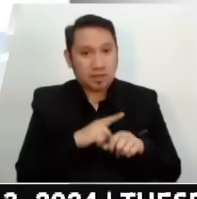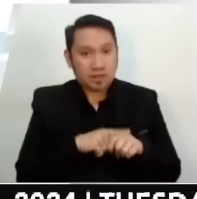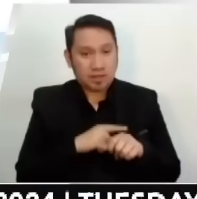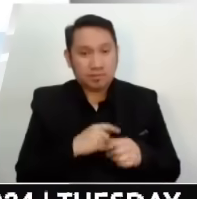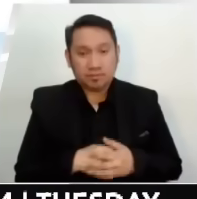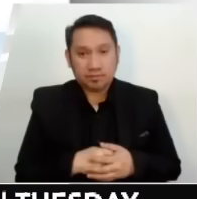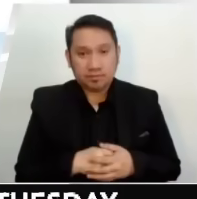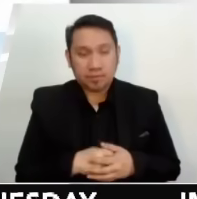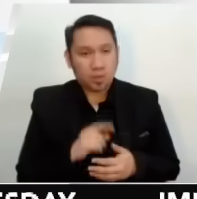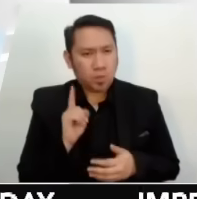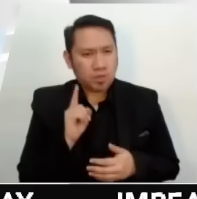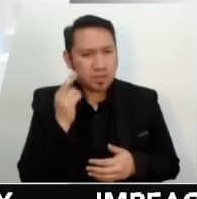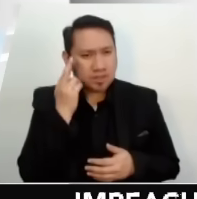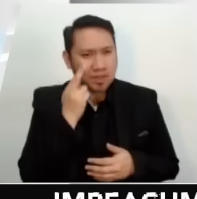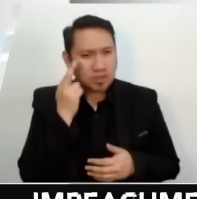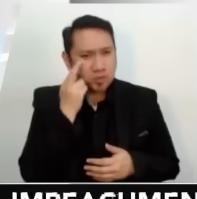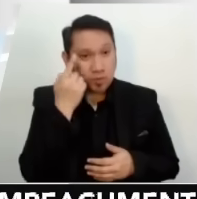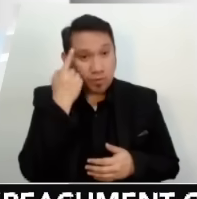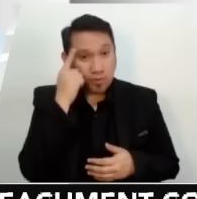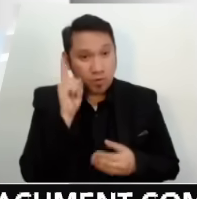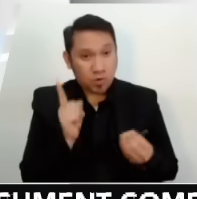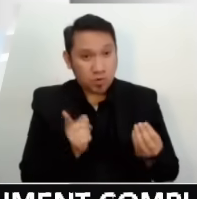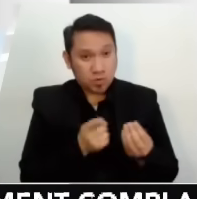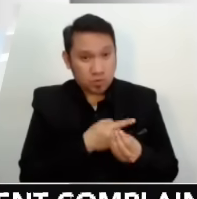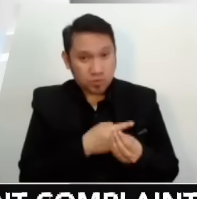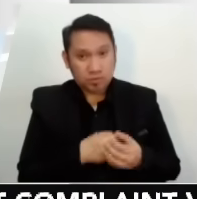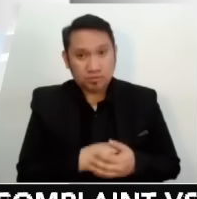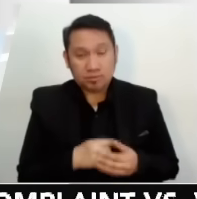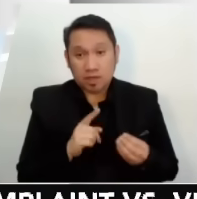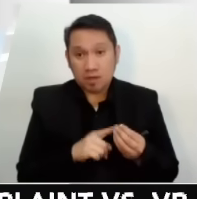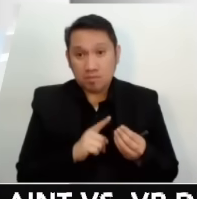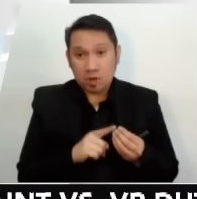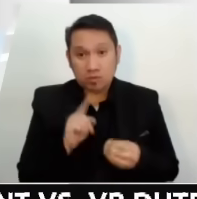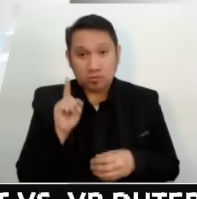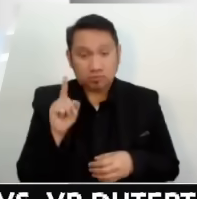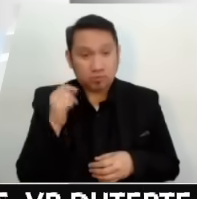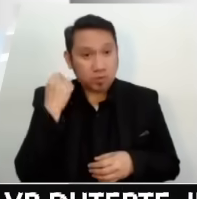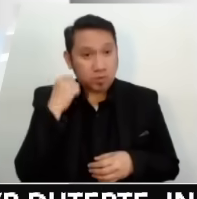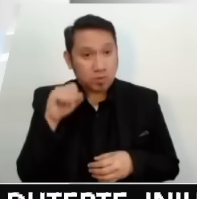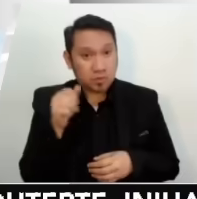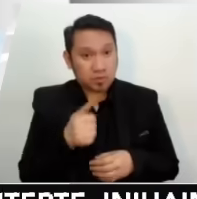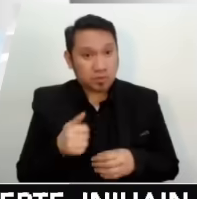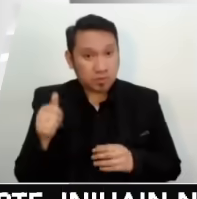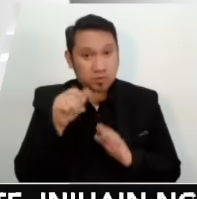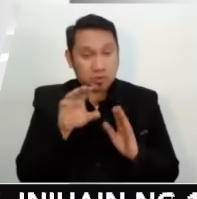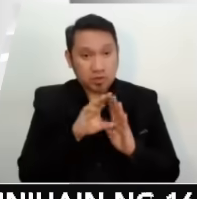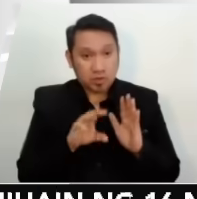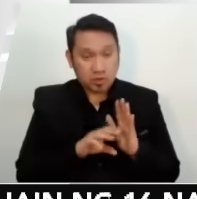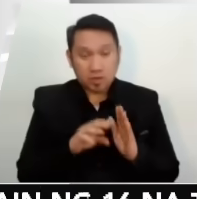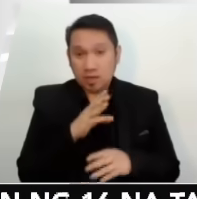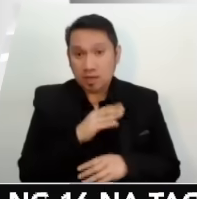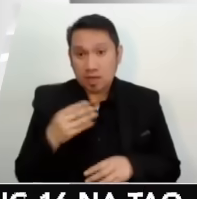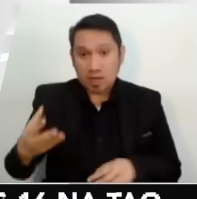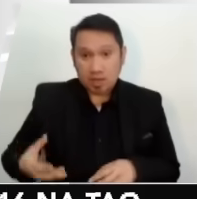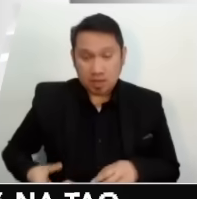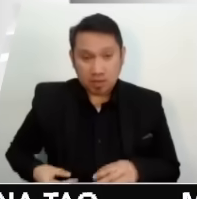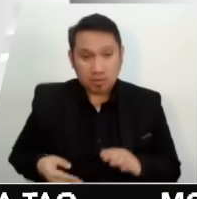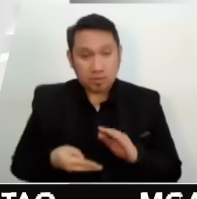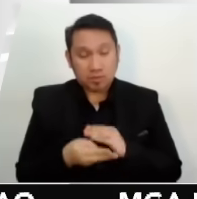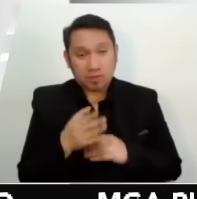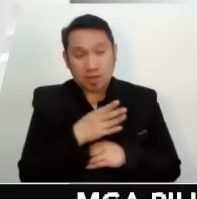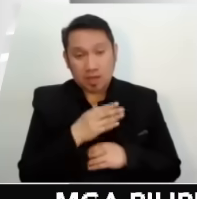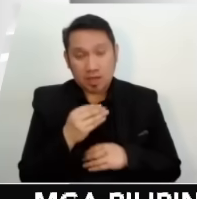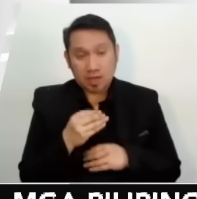impeachment na inihain, culpable violation of the Constitution and graft and corruption, bribery, betrayal of the public trust